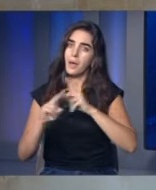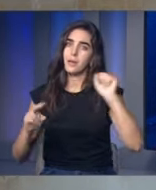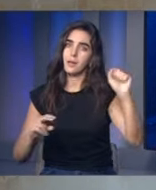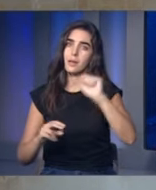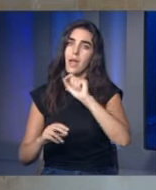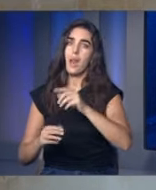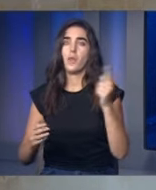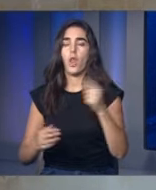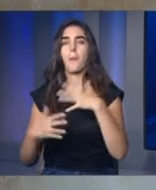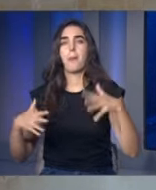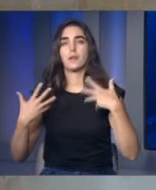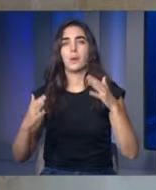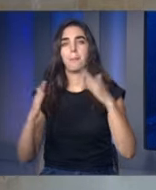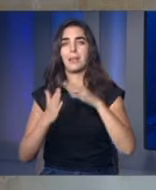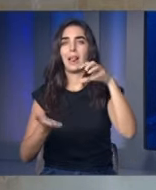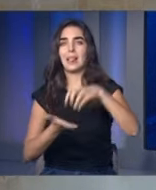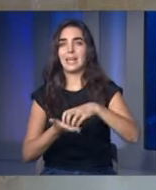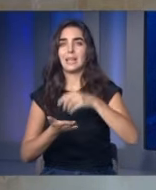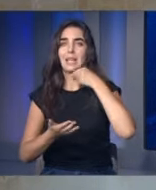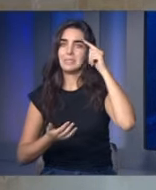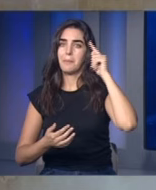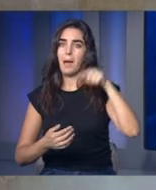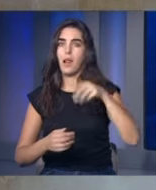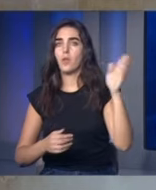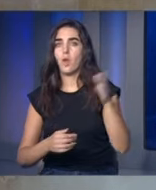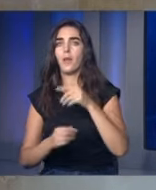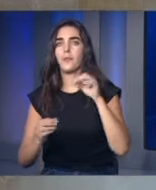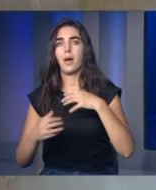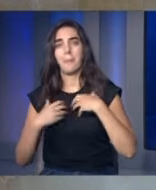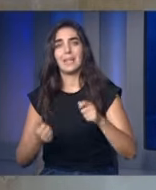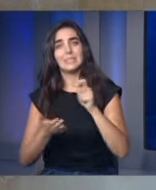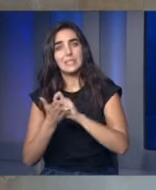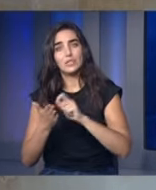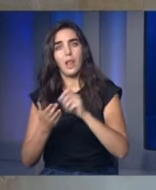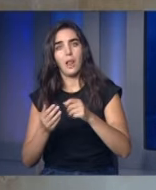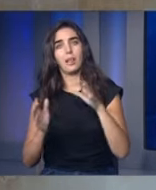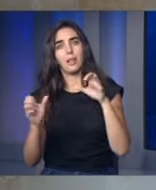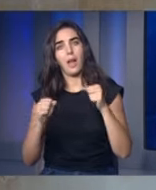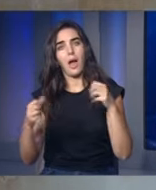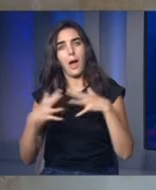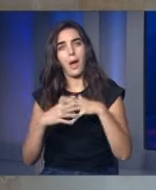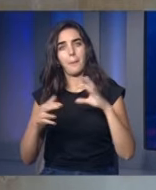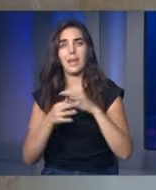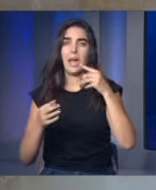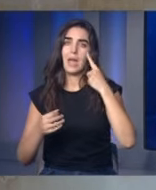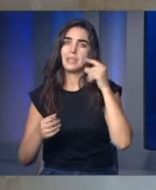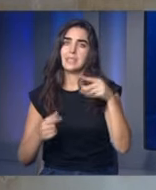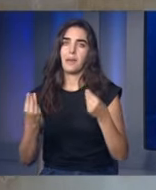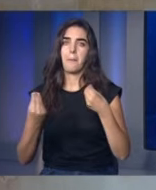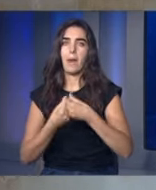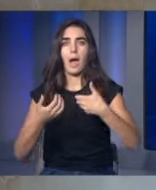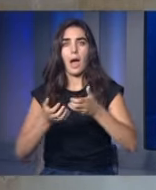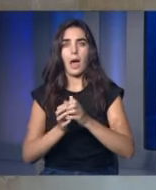الأخرى وقراراتها، لكننا في مهرجانات بيت الدين أردنا أن نسجل موقفا